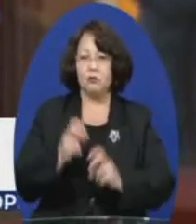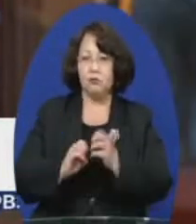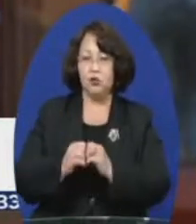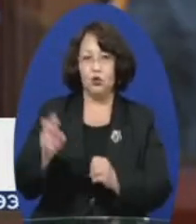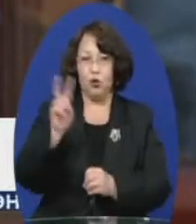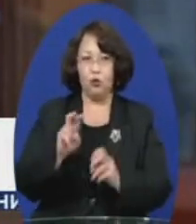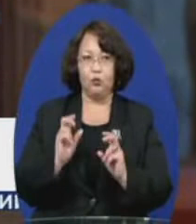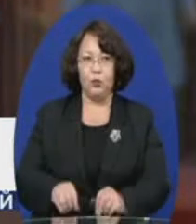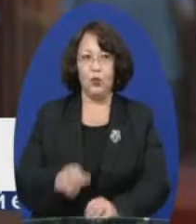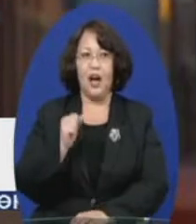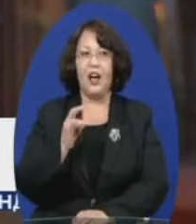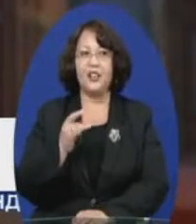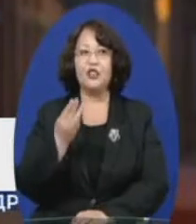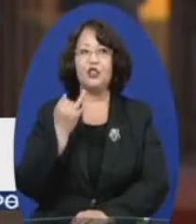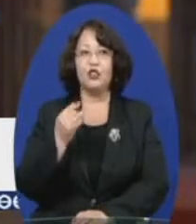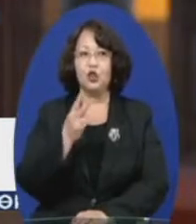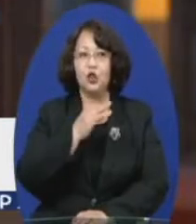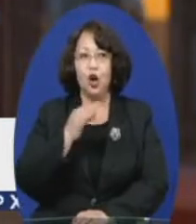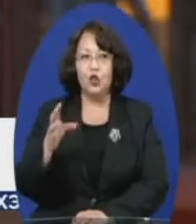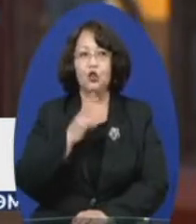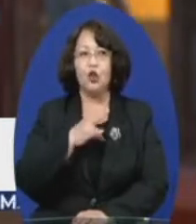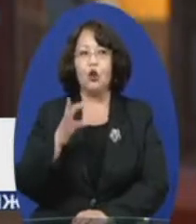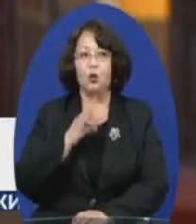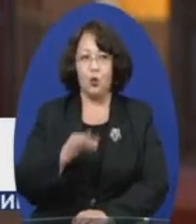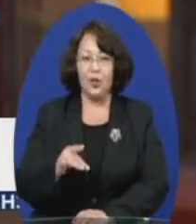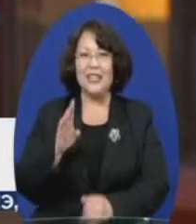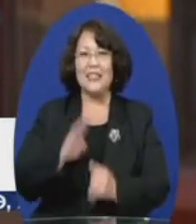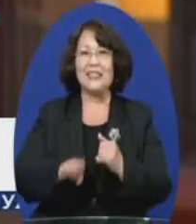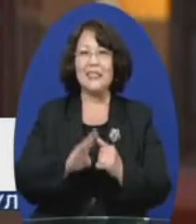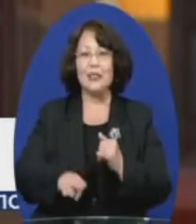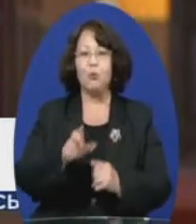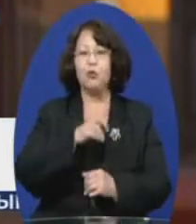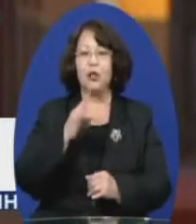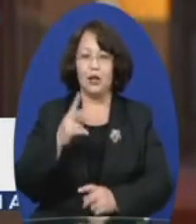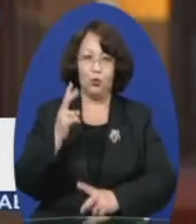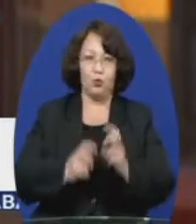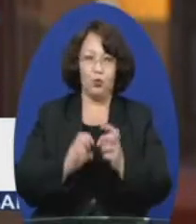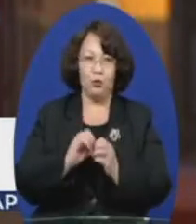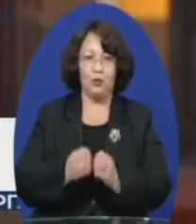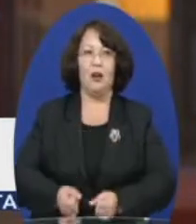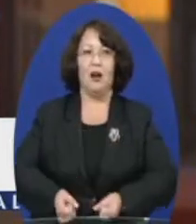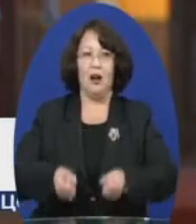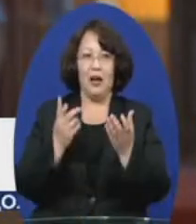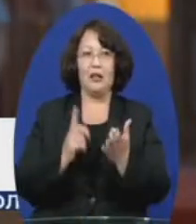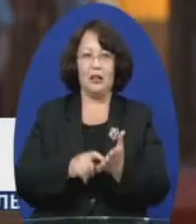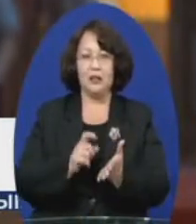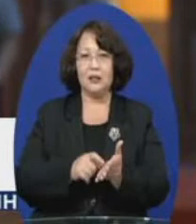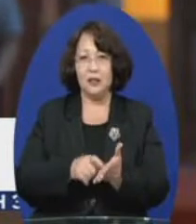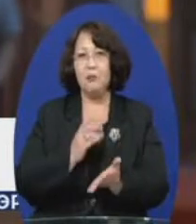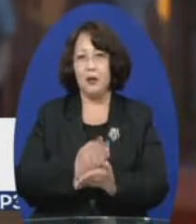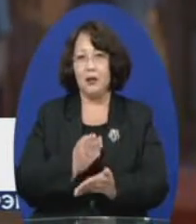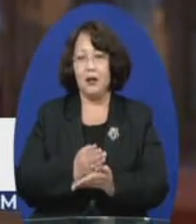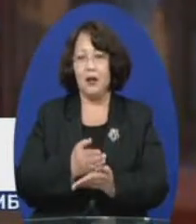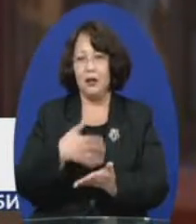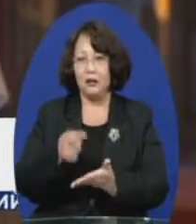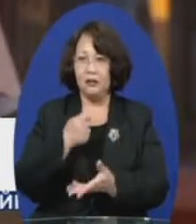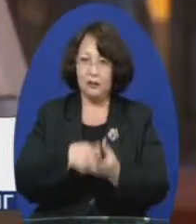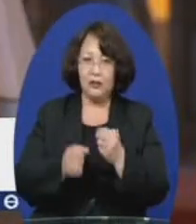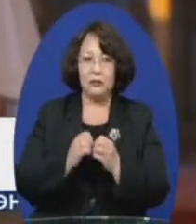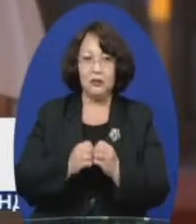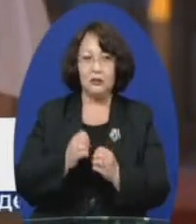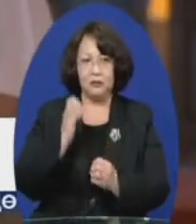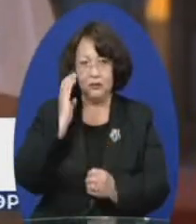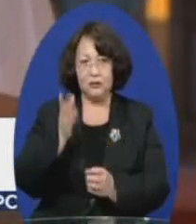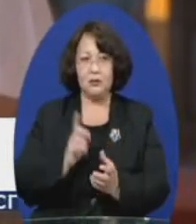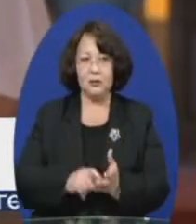Тэр арьс ноос онгорыг бидэн эцсийн бүтээгдэхүүн болгож чадахгүй байгаад бидэн бүтээгдэхүүн болгоо гарах.